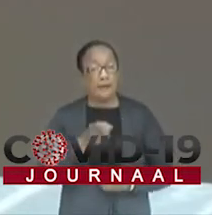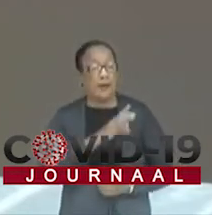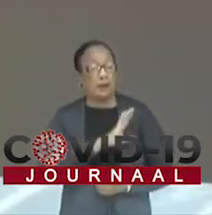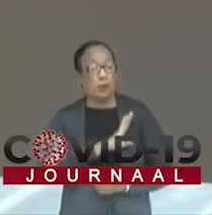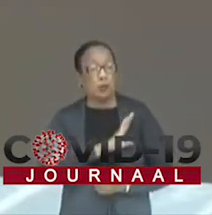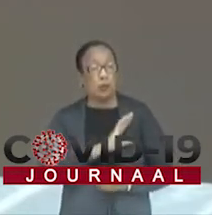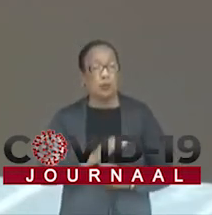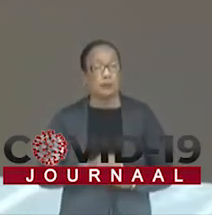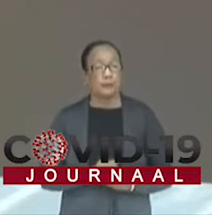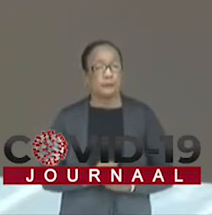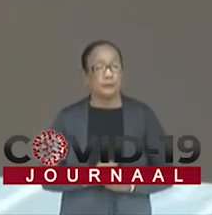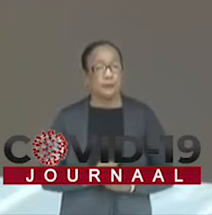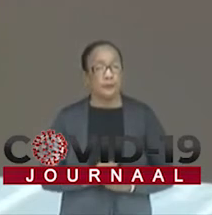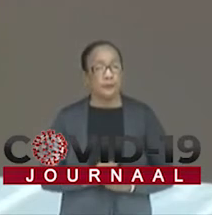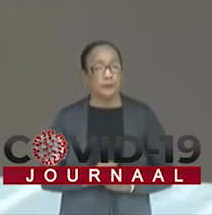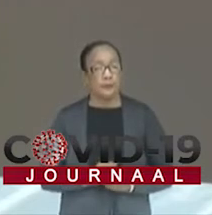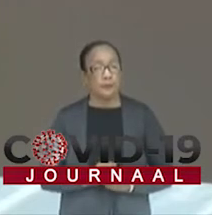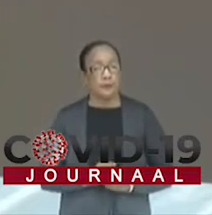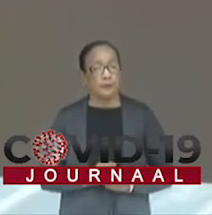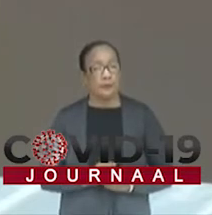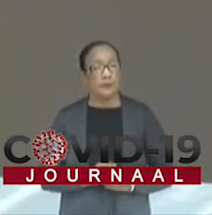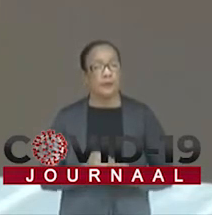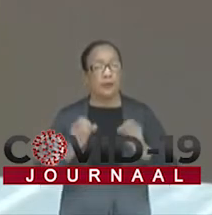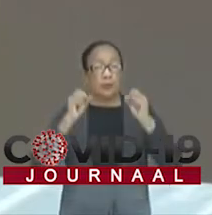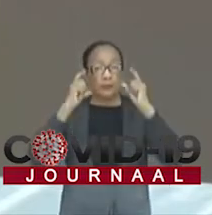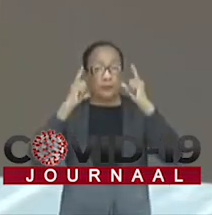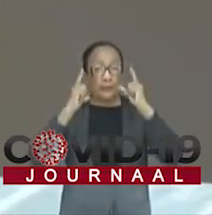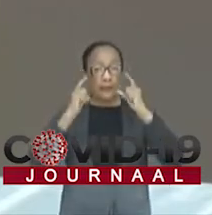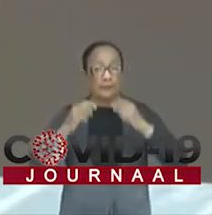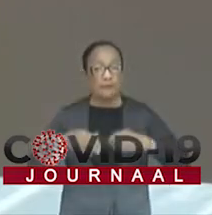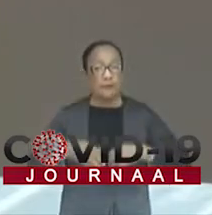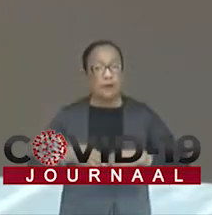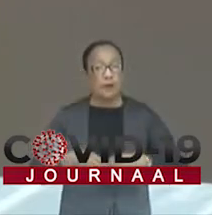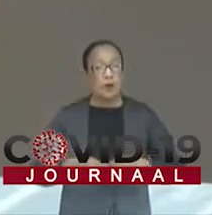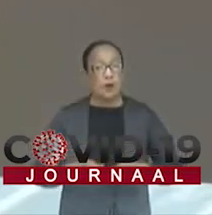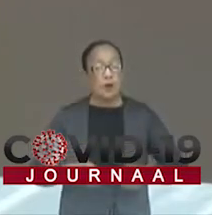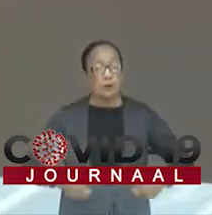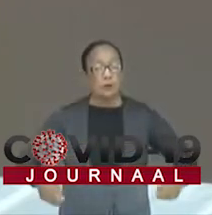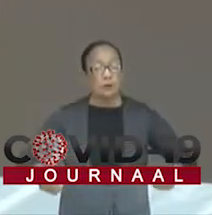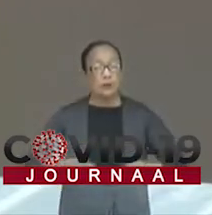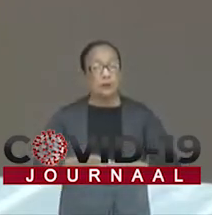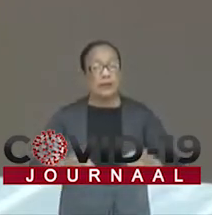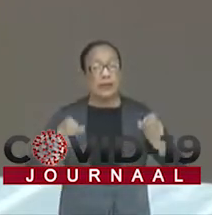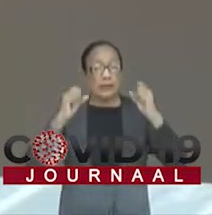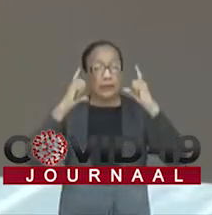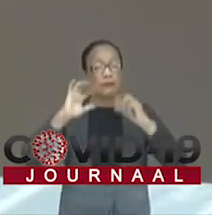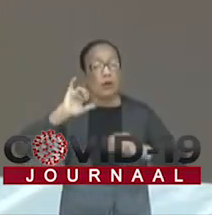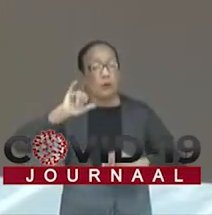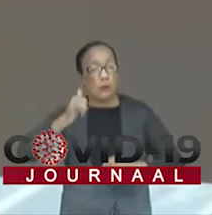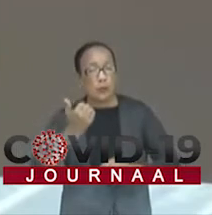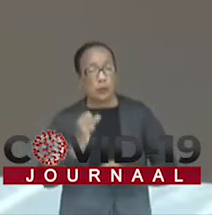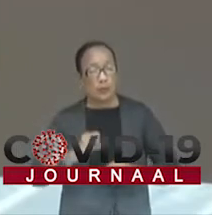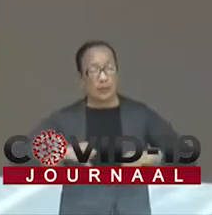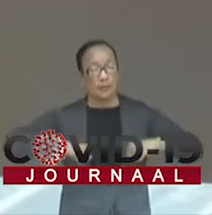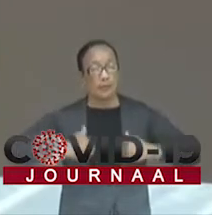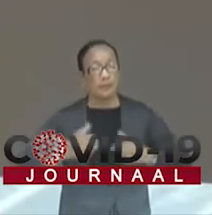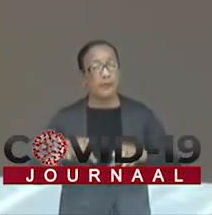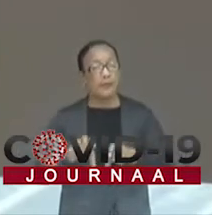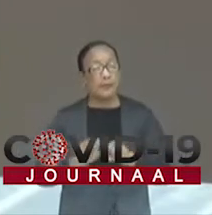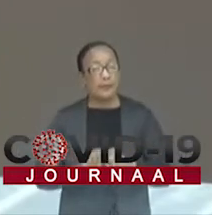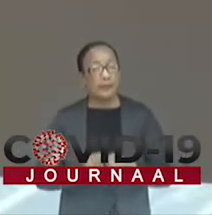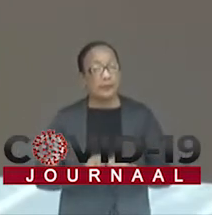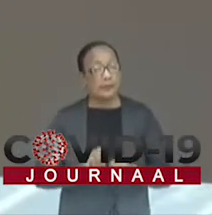ook, kijk naar ons een leven, het sociaal leven, dat we dat weer kunnen gaan oppakken. En het zou wel mooi zijn